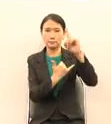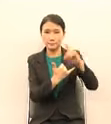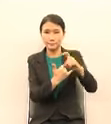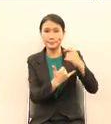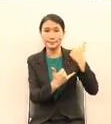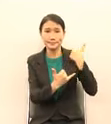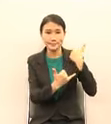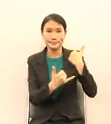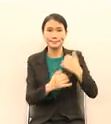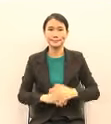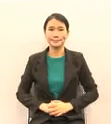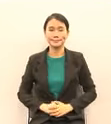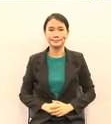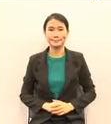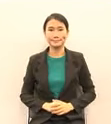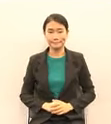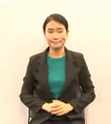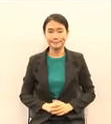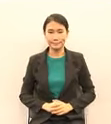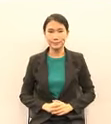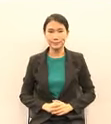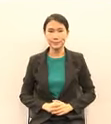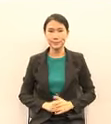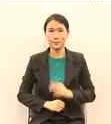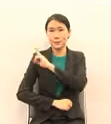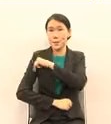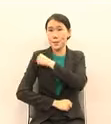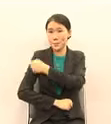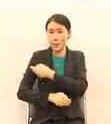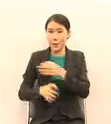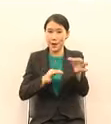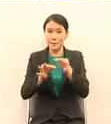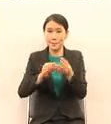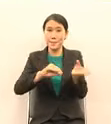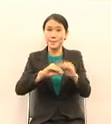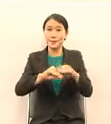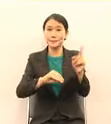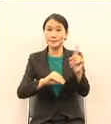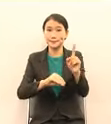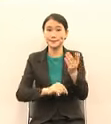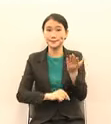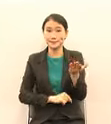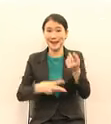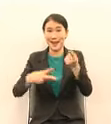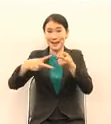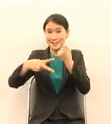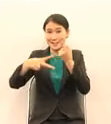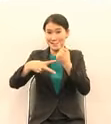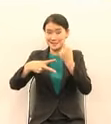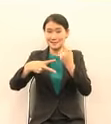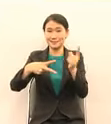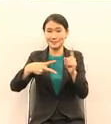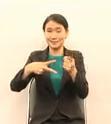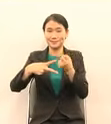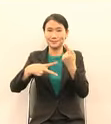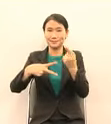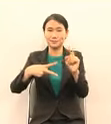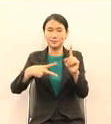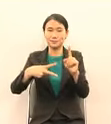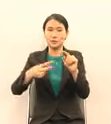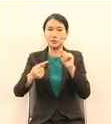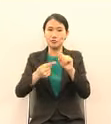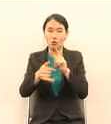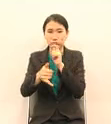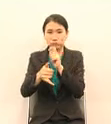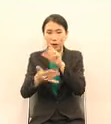ะครับ ขออนุญาตเสริมสองส่วนส่วนแรกเนี่ยผมเข้าใจว่าพอพูดถึงกรณีของการ